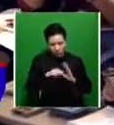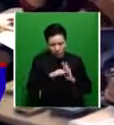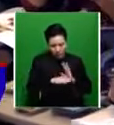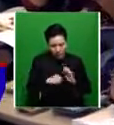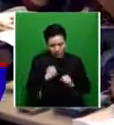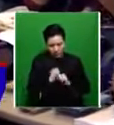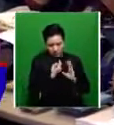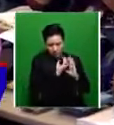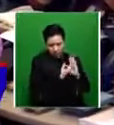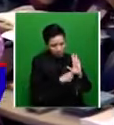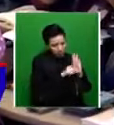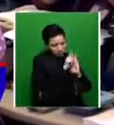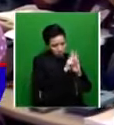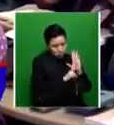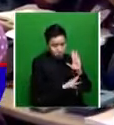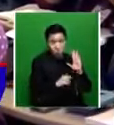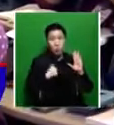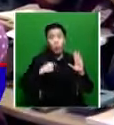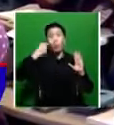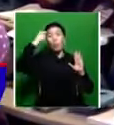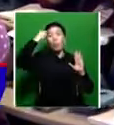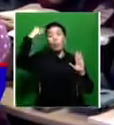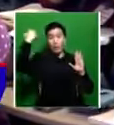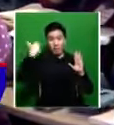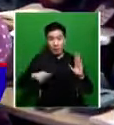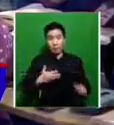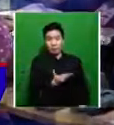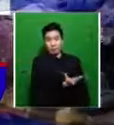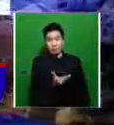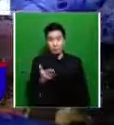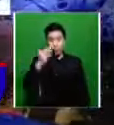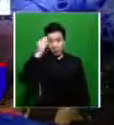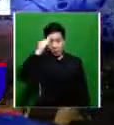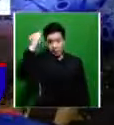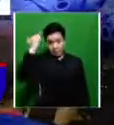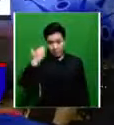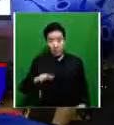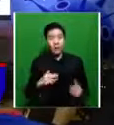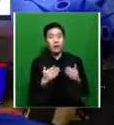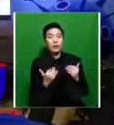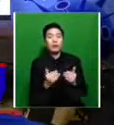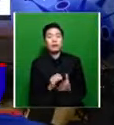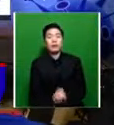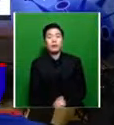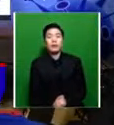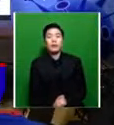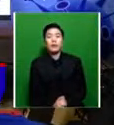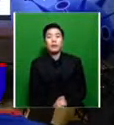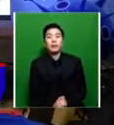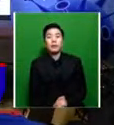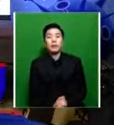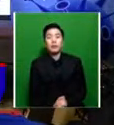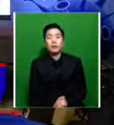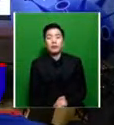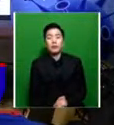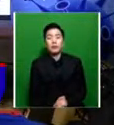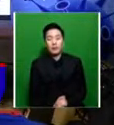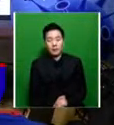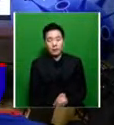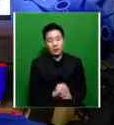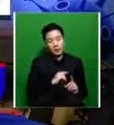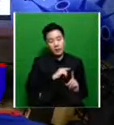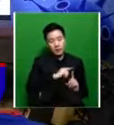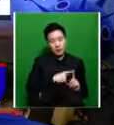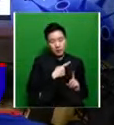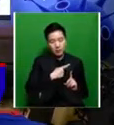ไรซึ่งในรายละเอียดเนี่ยทุกท่านคงทราบไปเรียบร้อยแล้วนะครับในช่วง2เดือนครึ่งที่ผ่านม